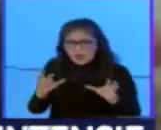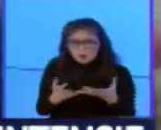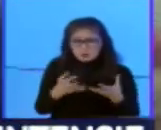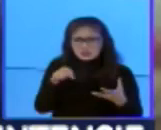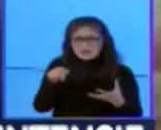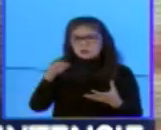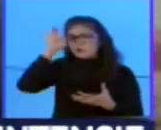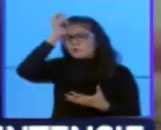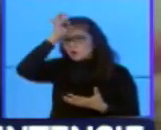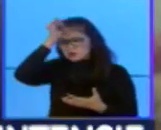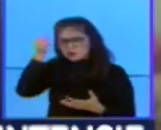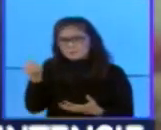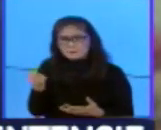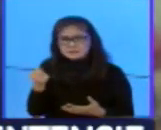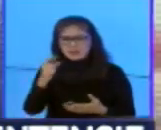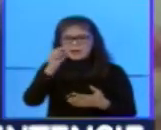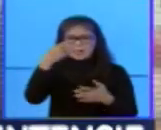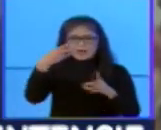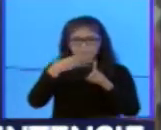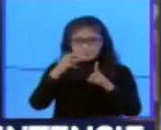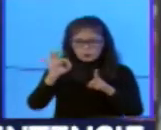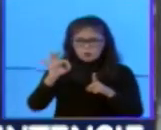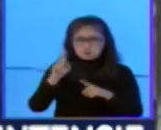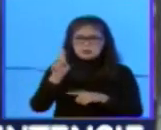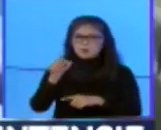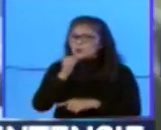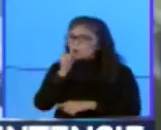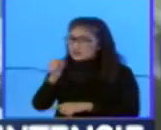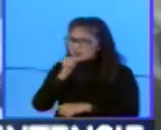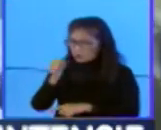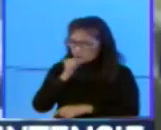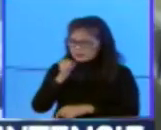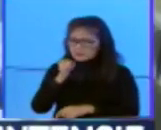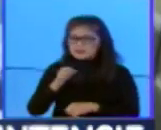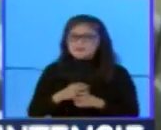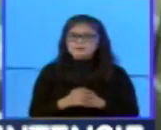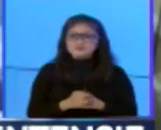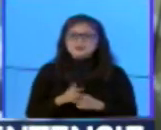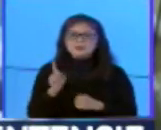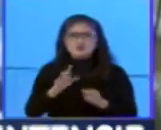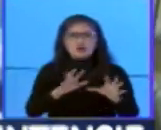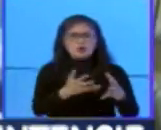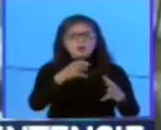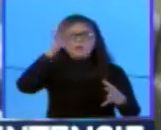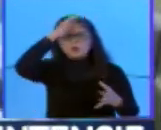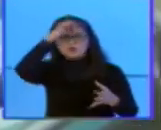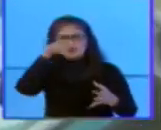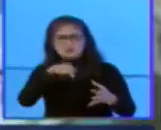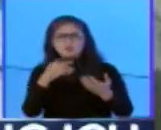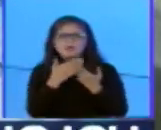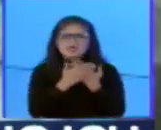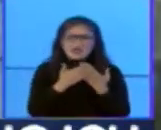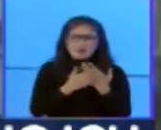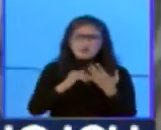Bripka Tukim dan Bripda Dimas, serta seorang wartawan. Salah satu anggota Polri bahkan masih dirawat di ruang